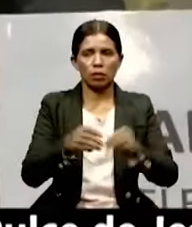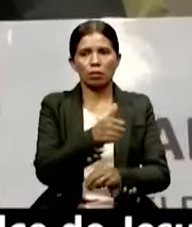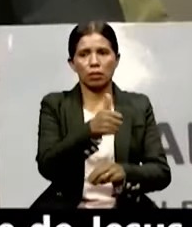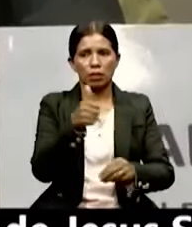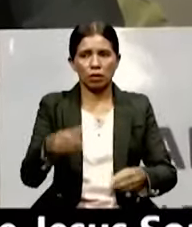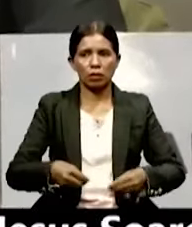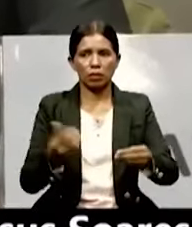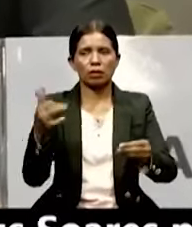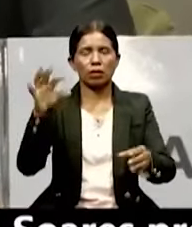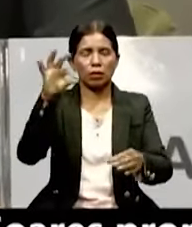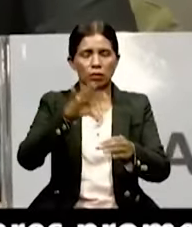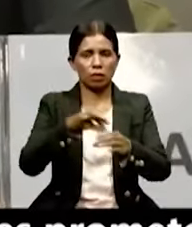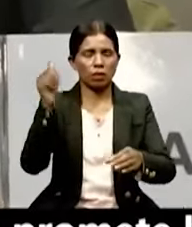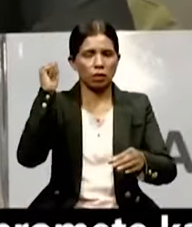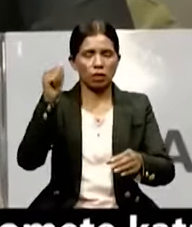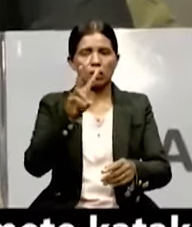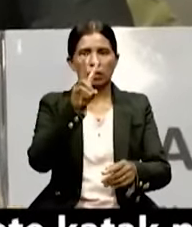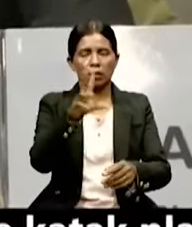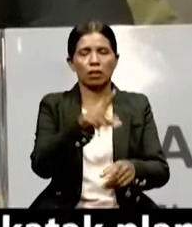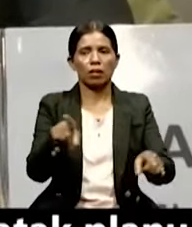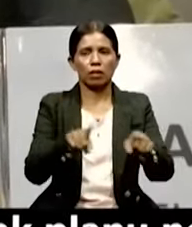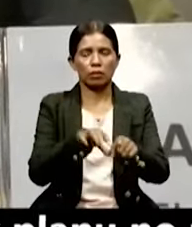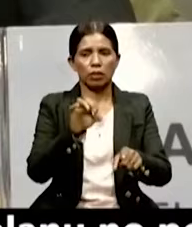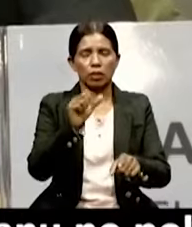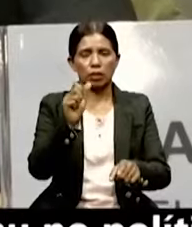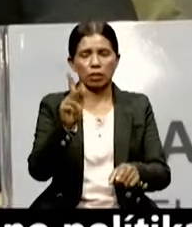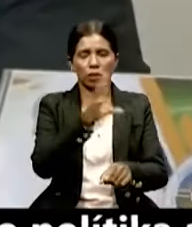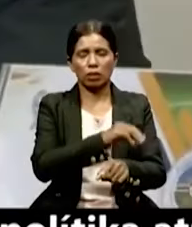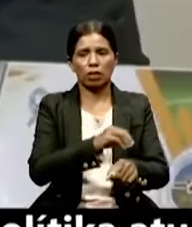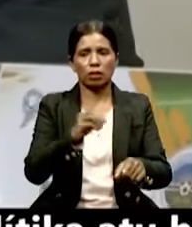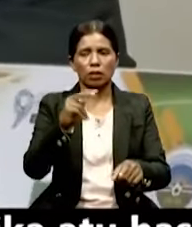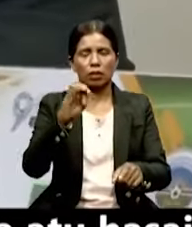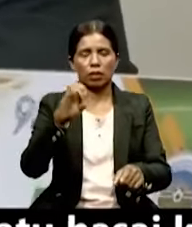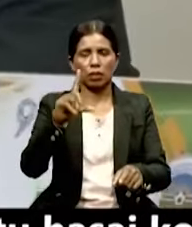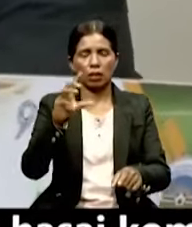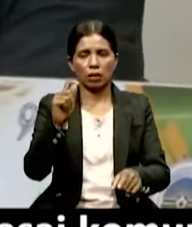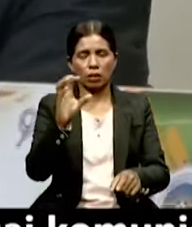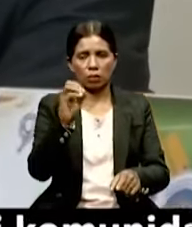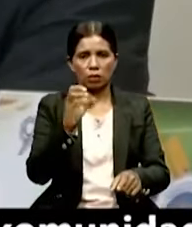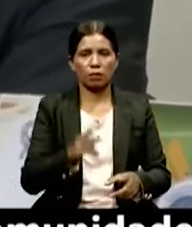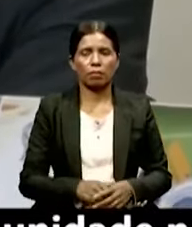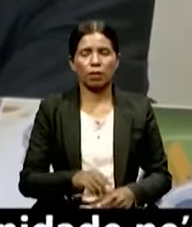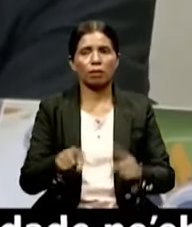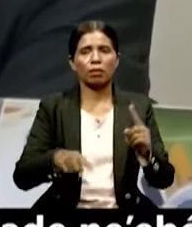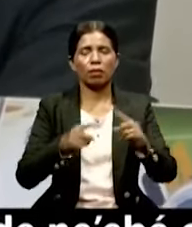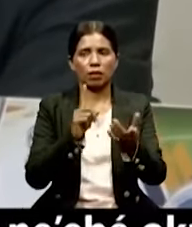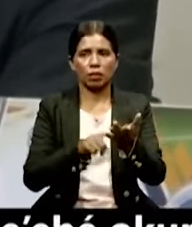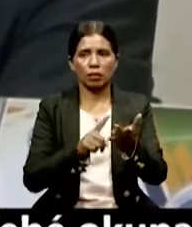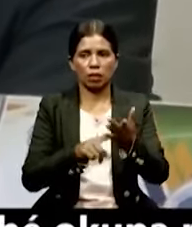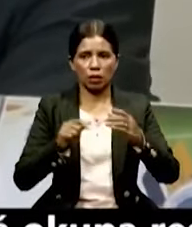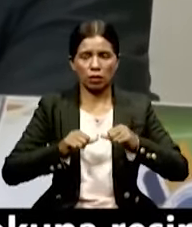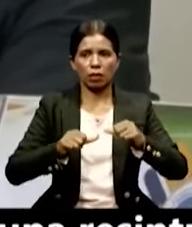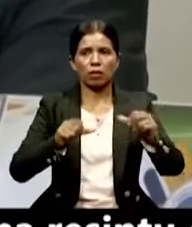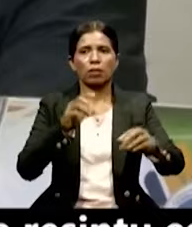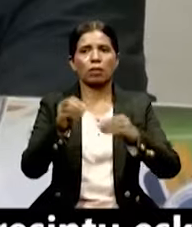at fosira ne votus ba candidato nain rua. Ane San Francisco Kalboadilai no Nilton Telmo Guzmão. Banghira diskusang lau namanas